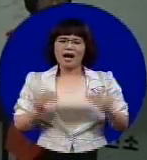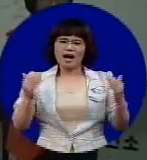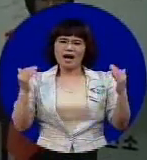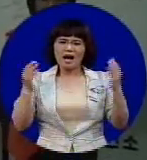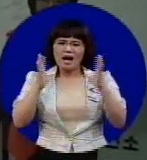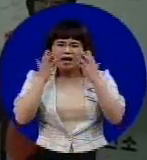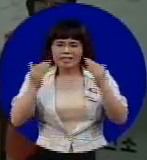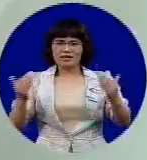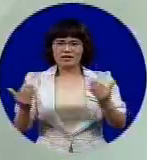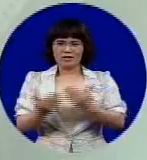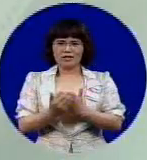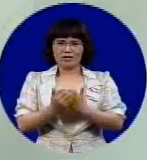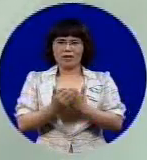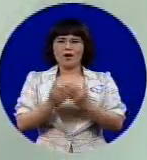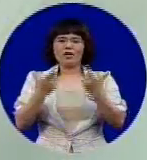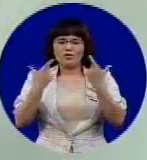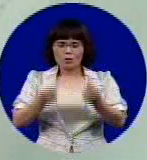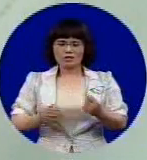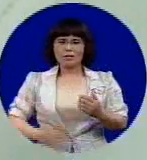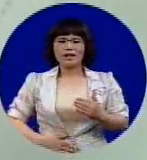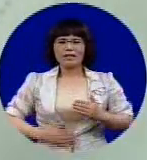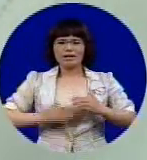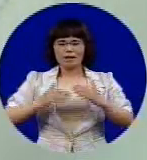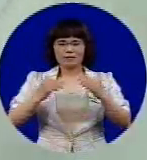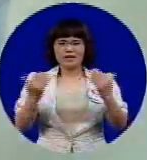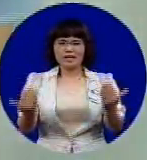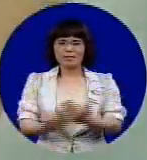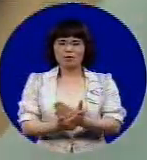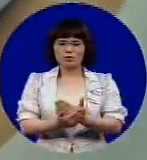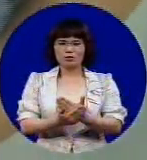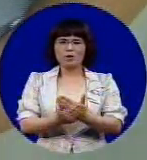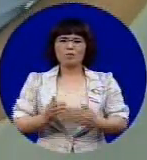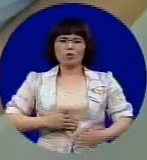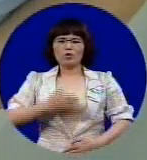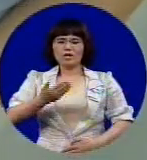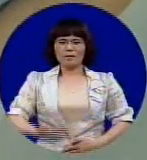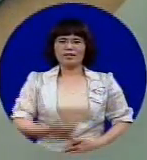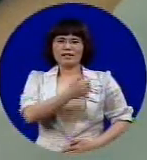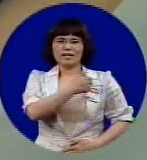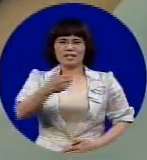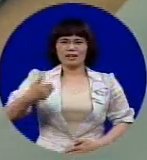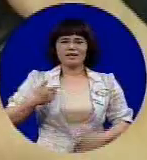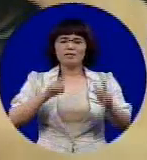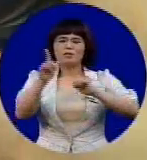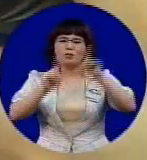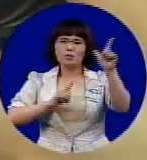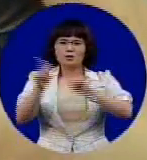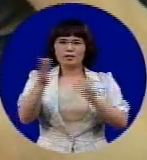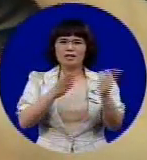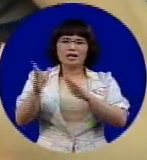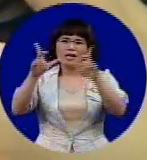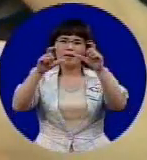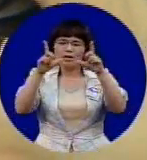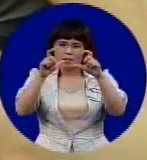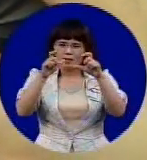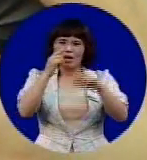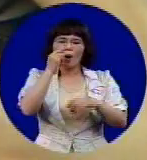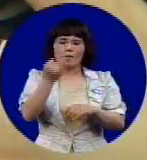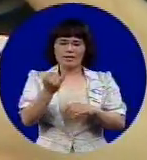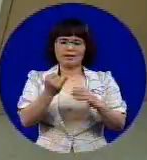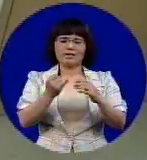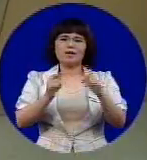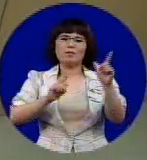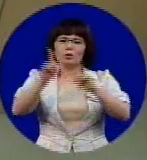뱃속 아기를 안듯 살포시 배를 감싸하는 모습, 볼록 나온 배를 당당하고 자신 있게 내민 모습, 카메라 앞에 선